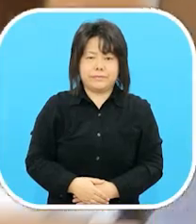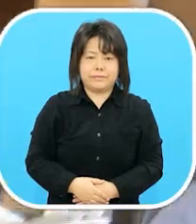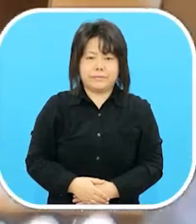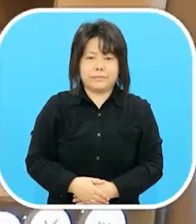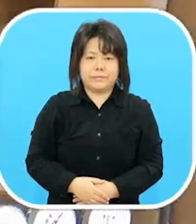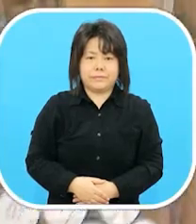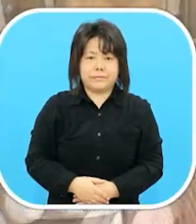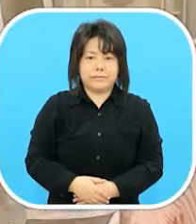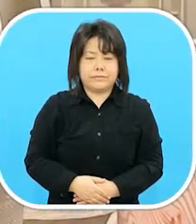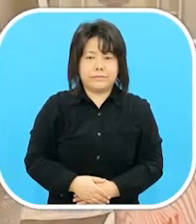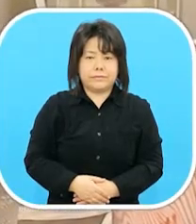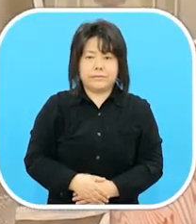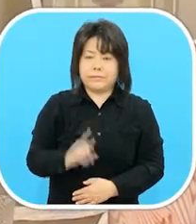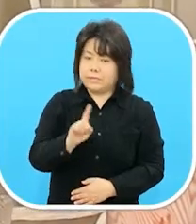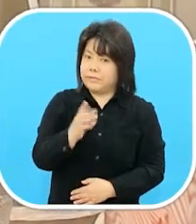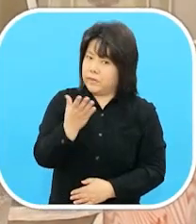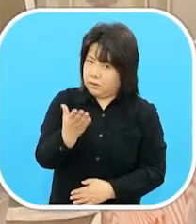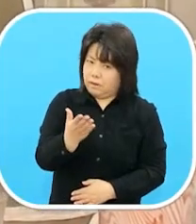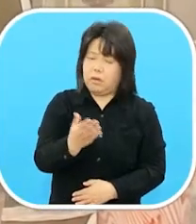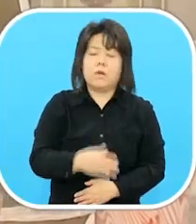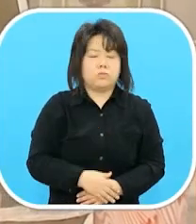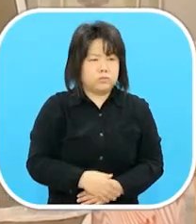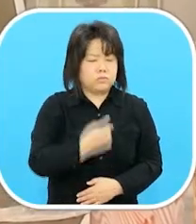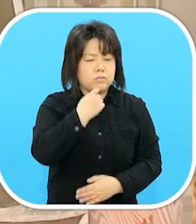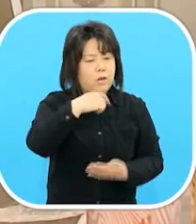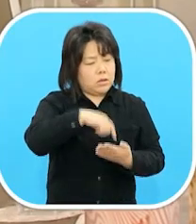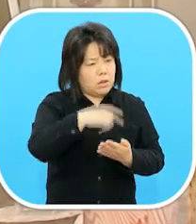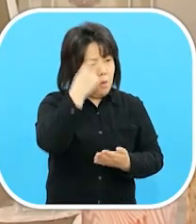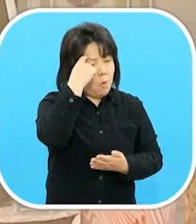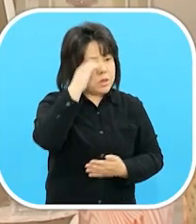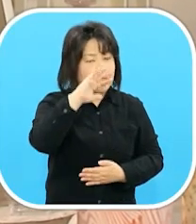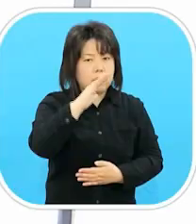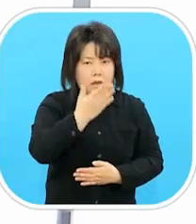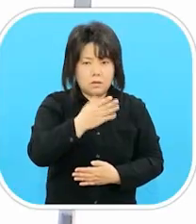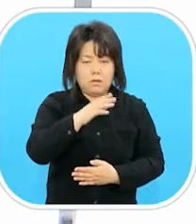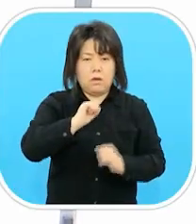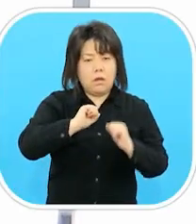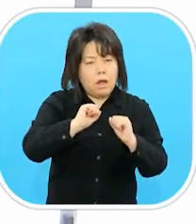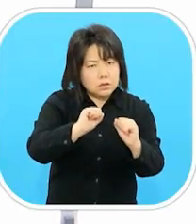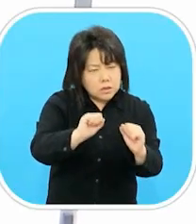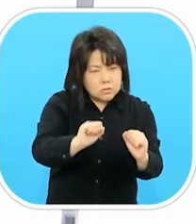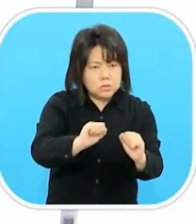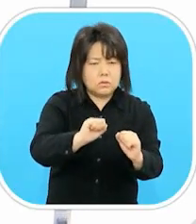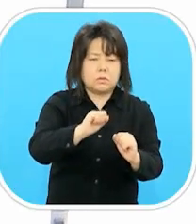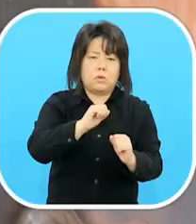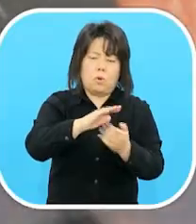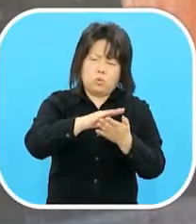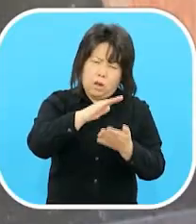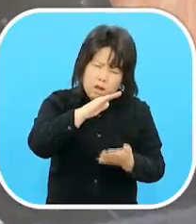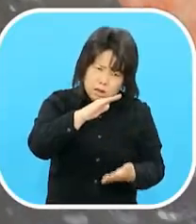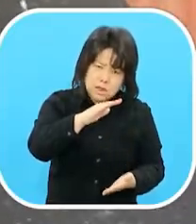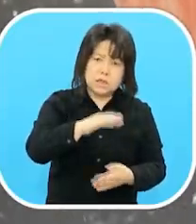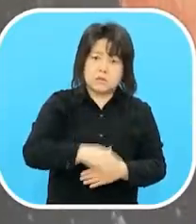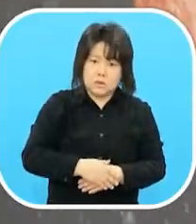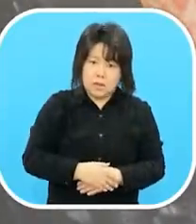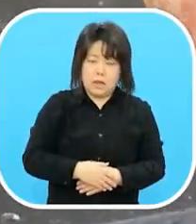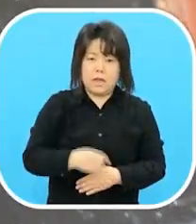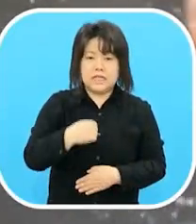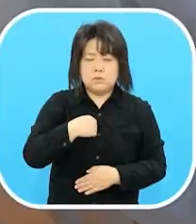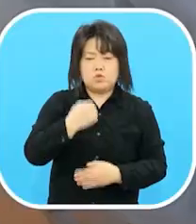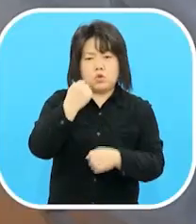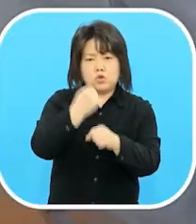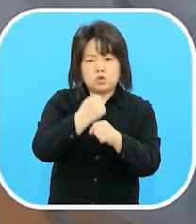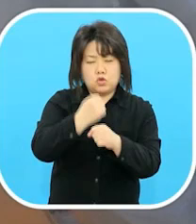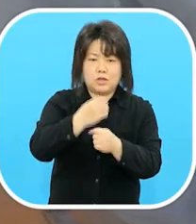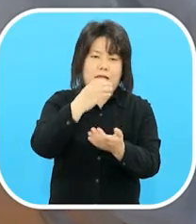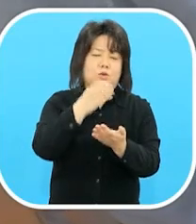いかがでしたか？ いやー、もう意外と簡単そうに思ってたんですけど、やってみると奥が深いですね。でまたこう自分の作った